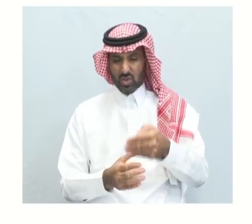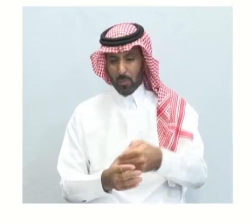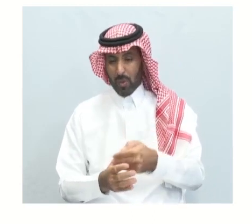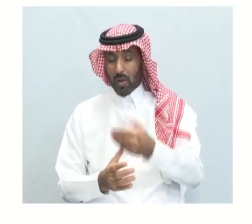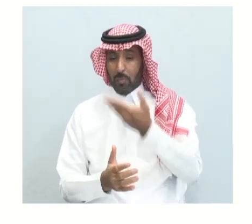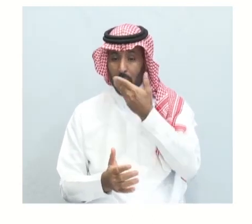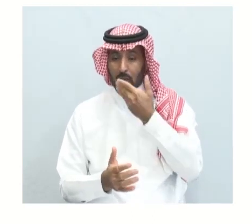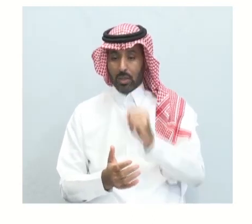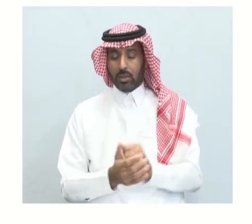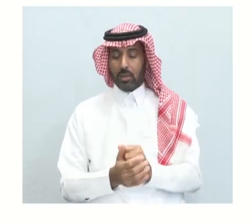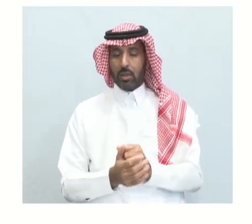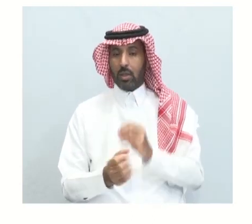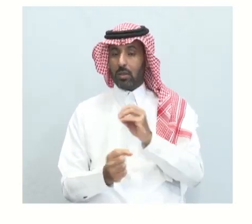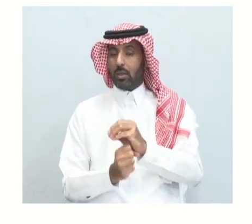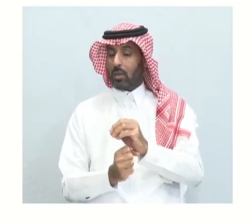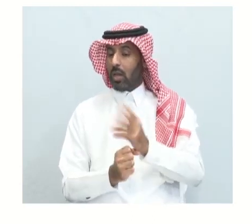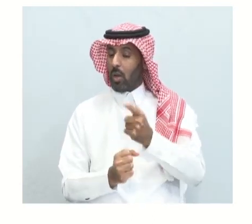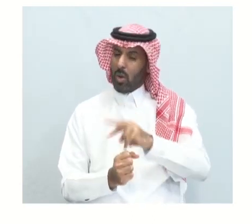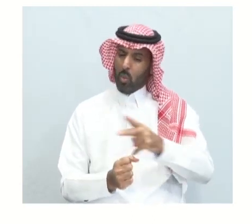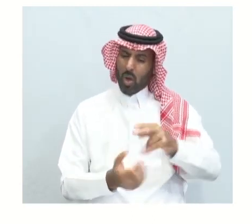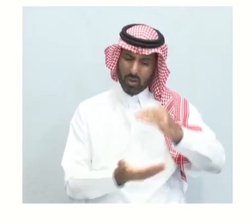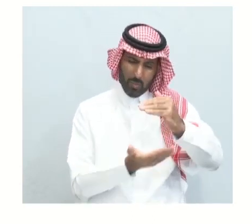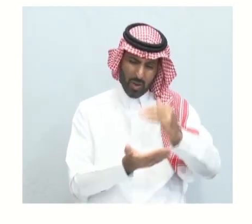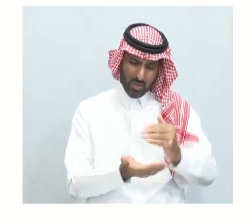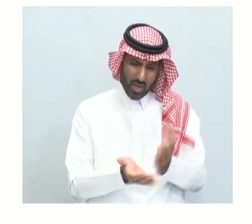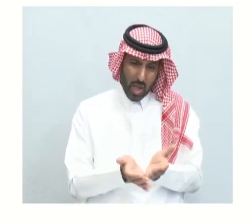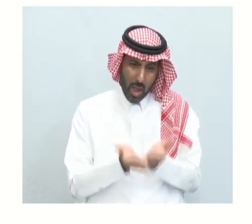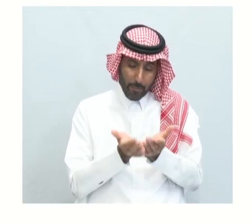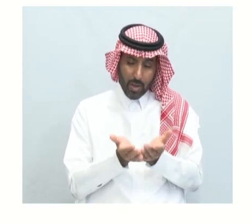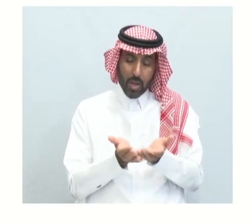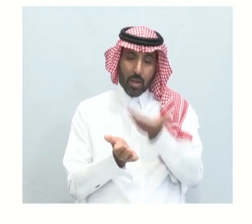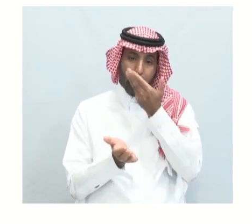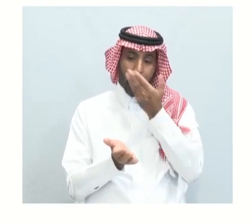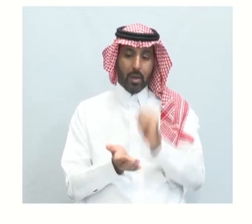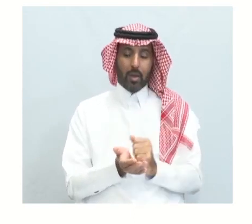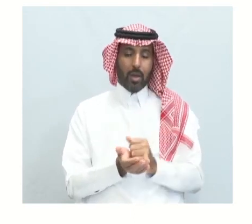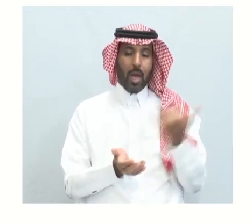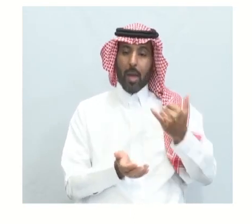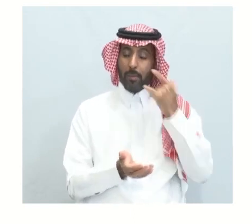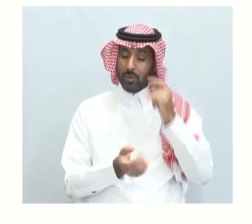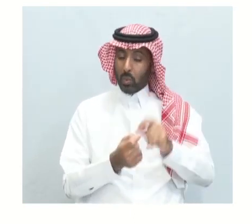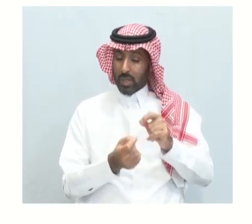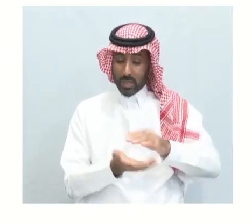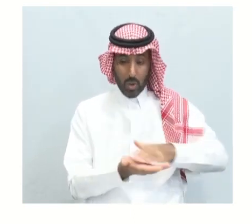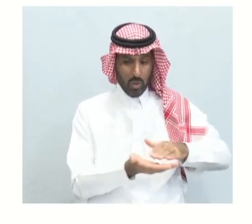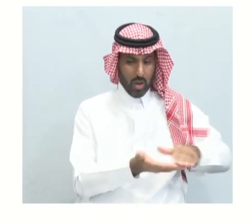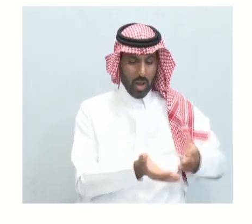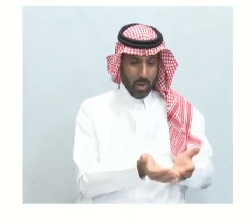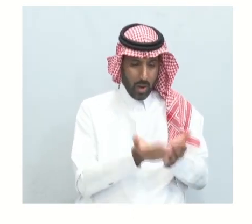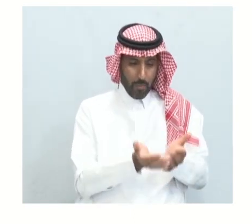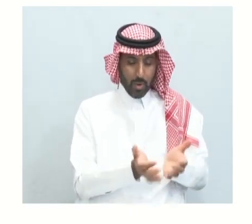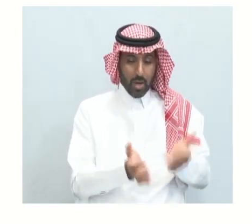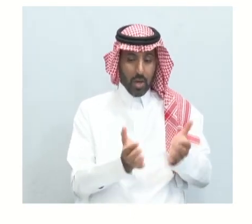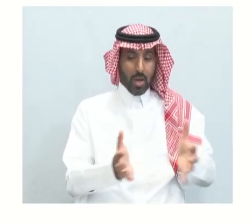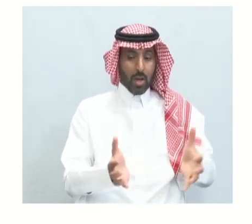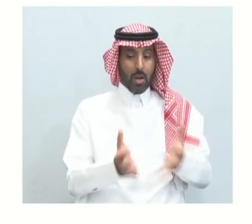الجوفيه ان تذكر او تذكري انواع الطبقات الحامله للمياه ان توضح او توضحي اهم التكوينات الجيولوجيه الحامله للمياه